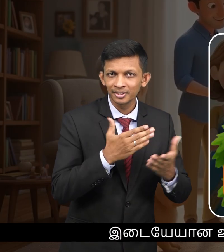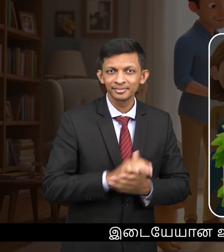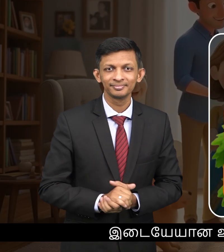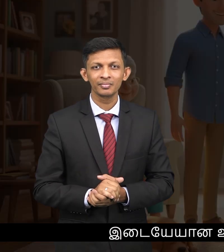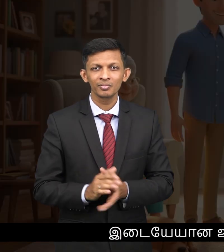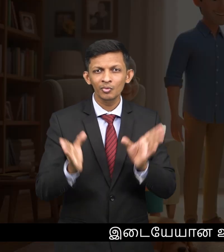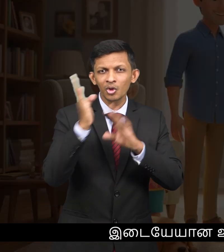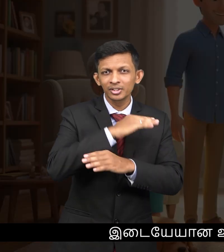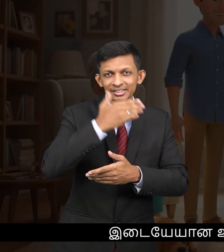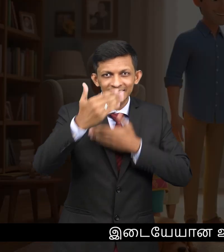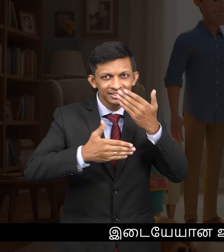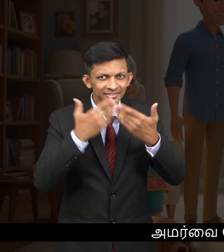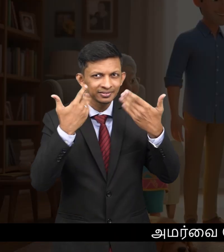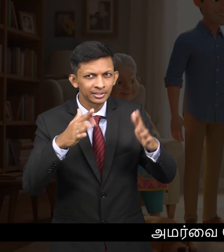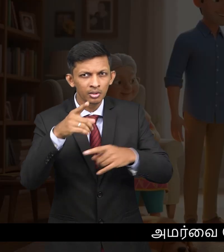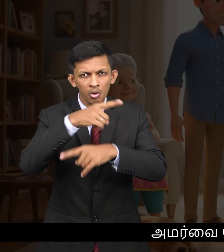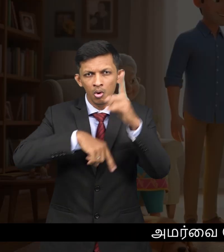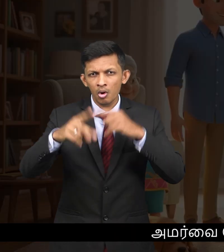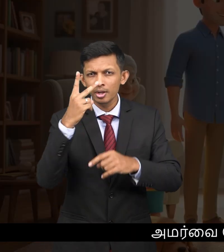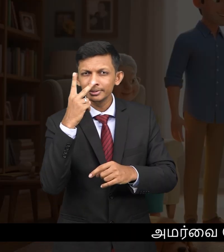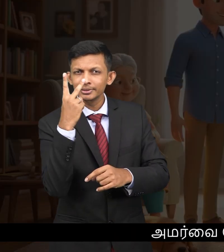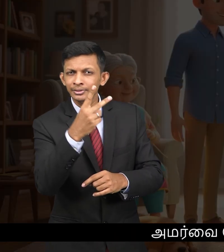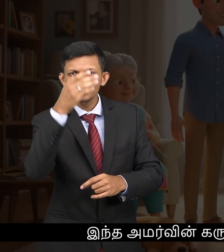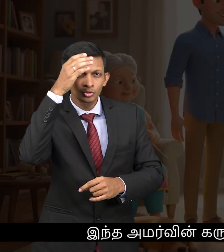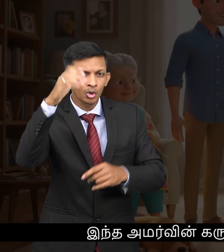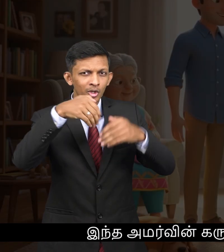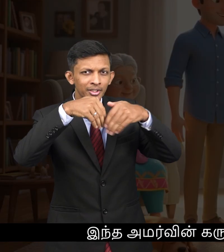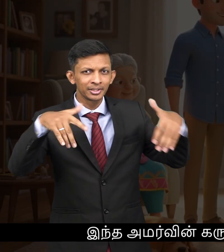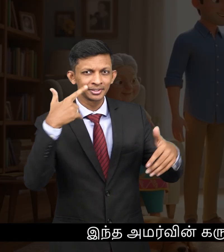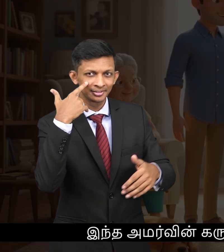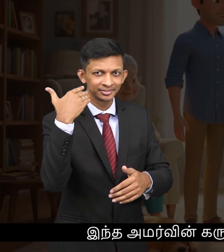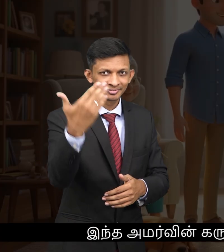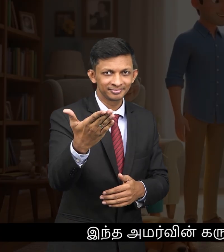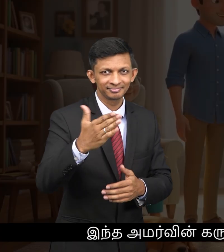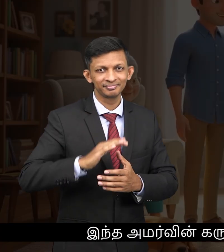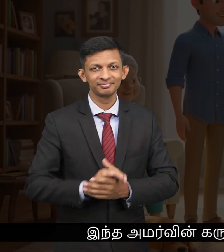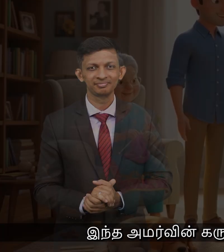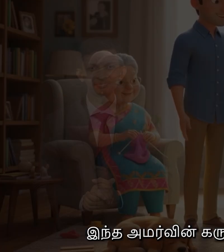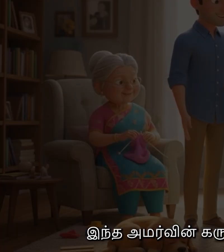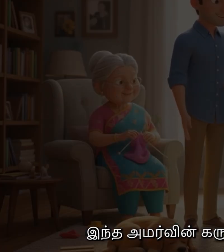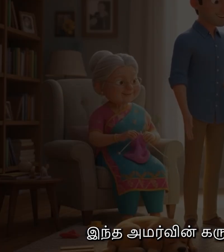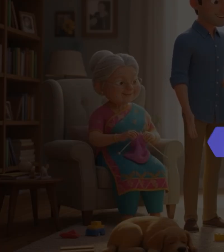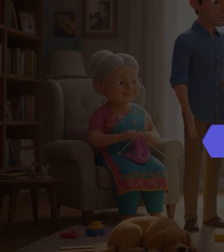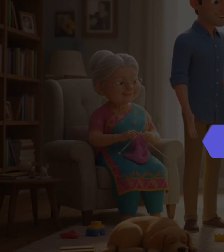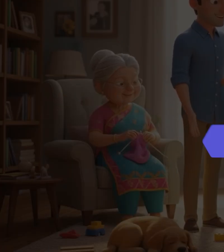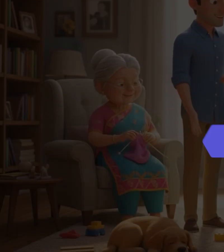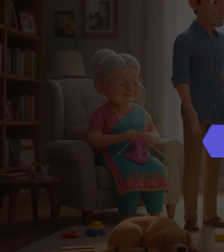இடையேயான உறவு முறையை காட்டுவது. அமர்வை தொடங்குவதற்கு முன் இந்த அமர்வின் கருத்து வரைபடத்தை